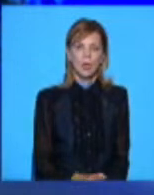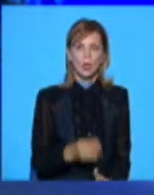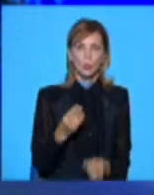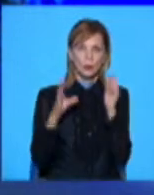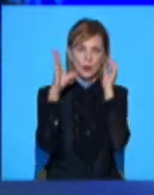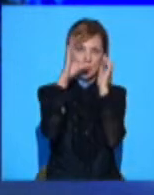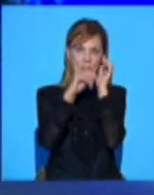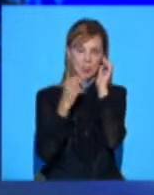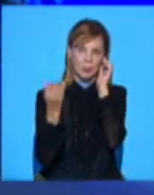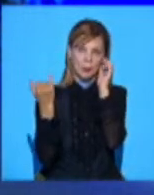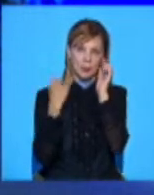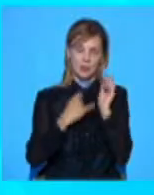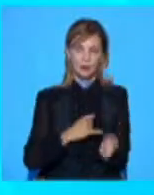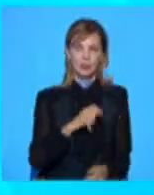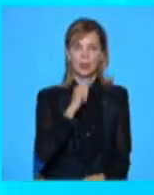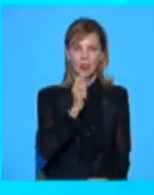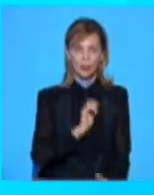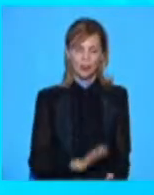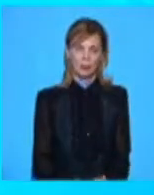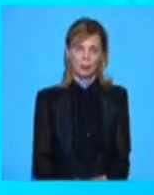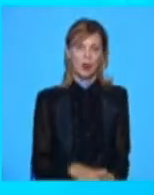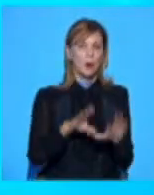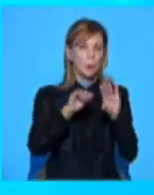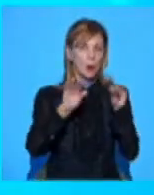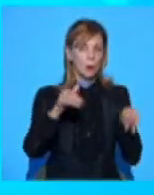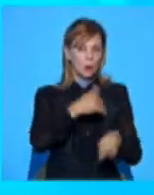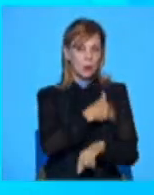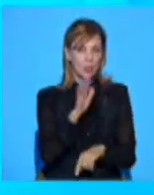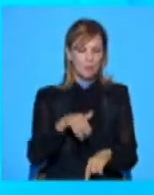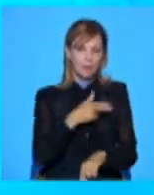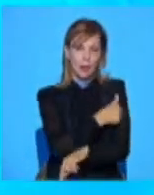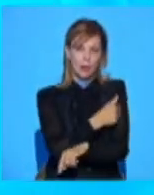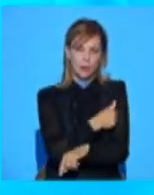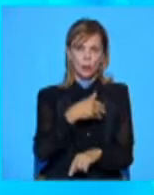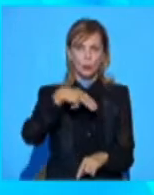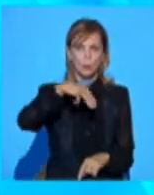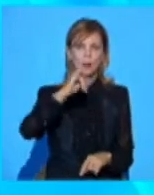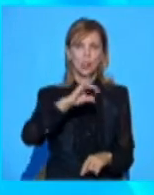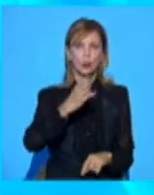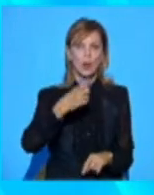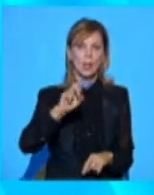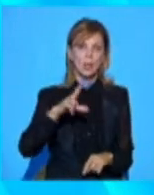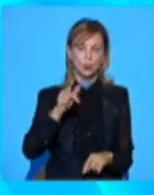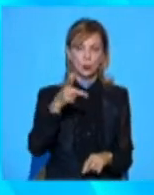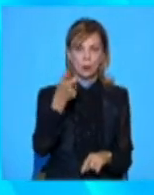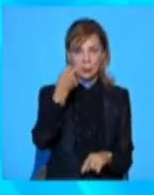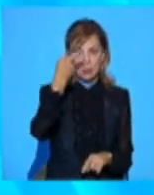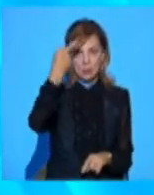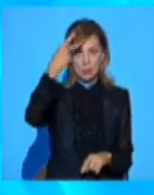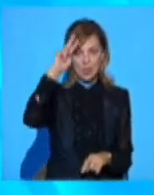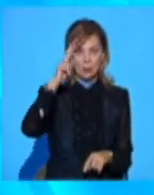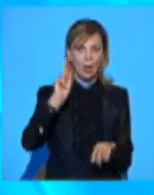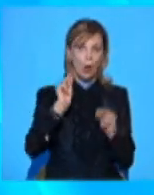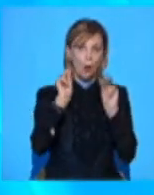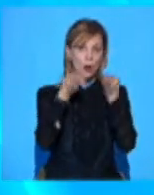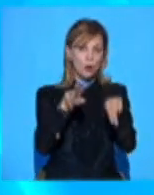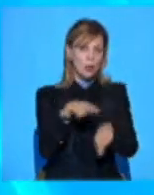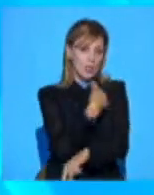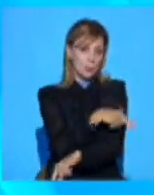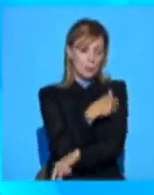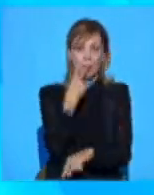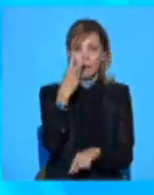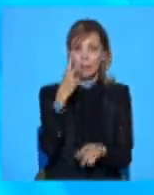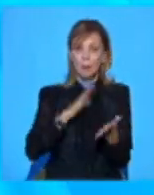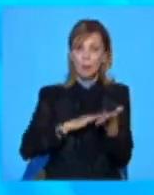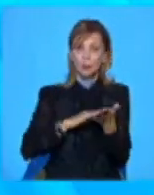Bună seara și bun găsit la Telejurnal! Zeci de elevi ai Colegiului Național Ion Minulescu din Slatina au ajuns la spital. Din ce cauză vă spun imediat,